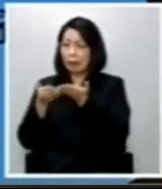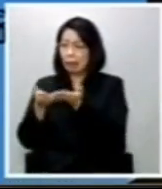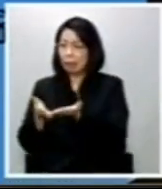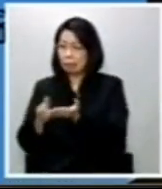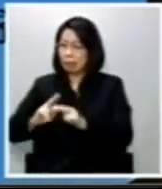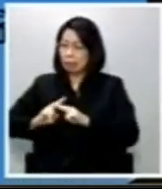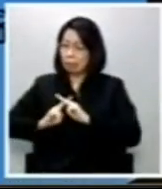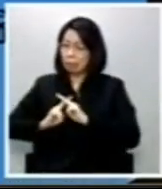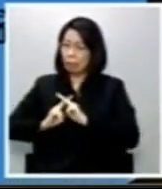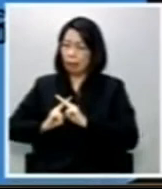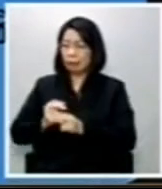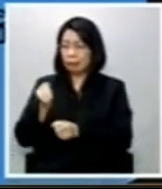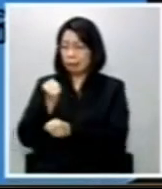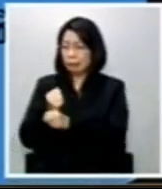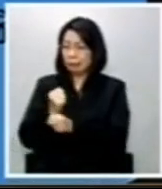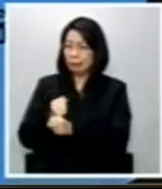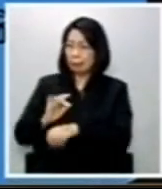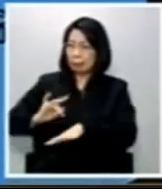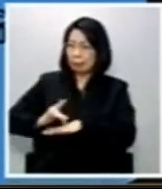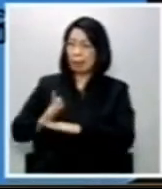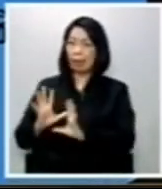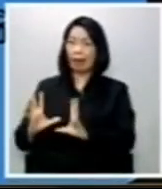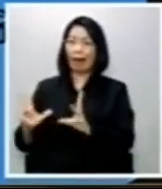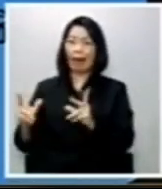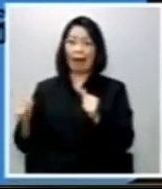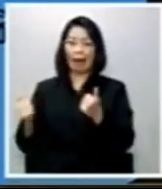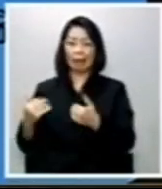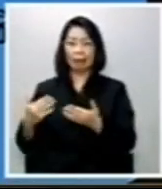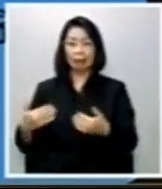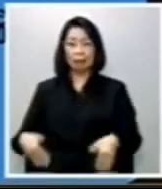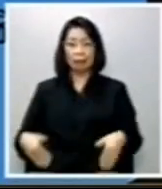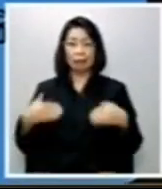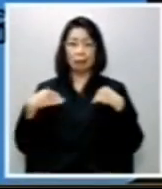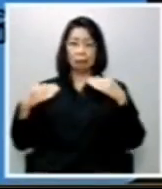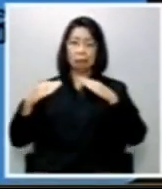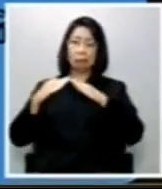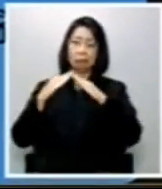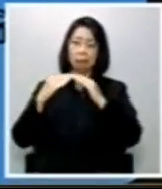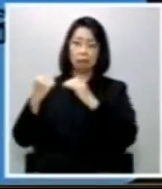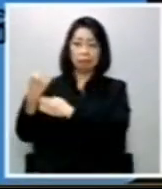องได้ในแผ่นดินเกิดคือความมั่นคงคือศักดิ์ศรีของชีวิต